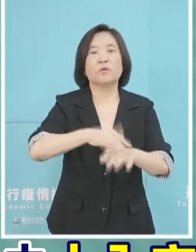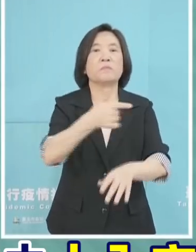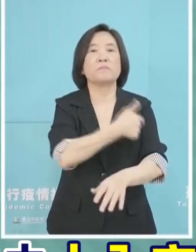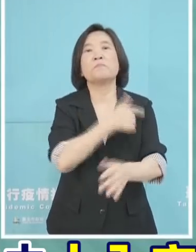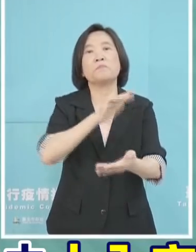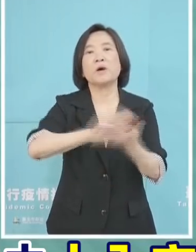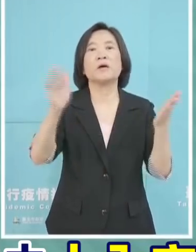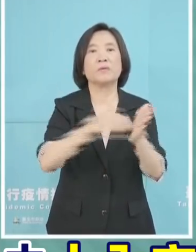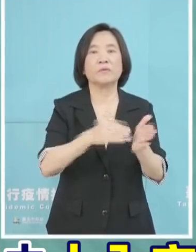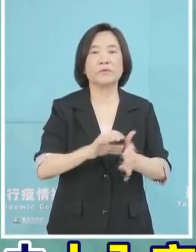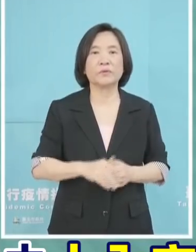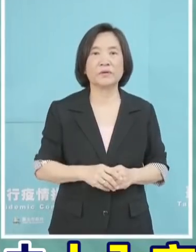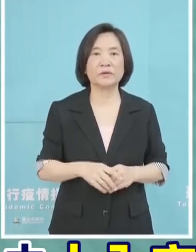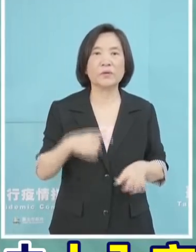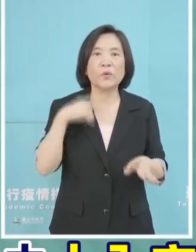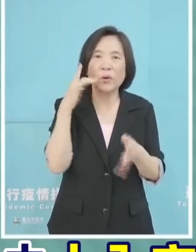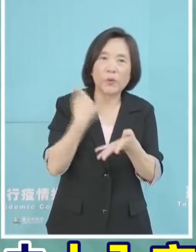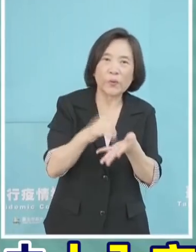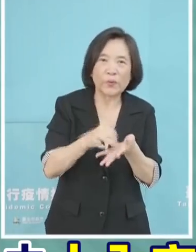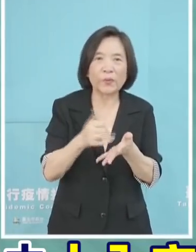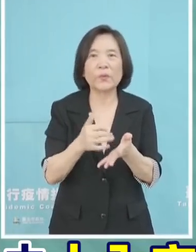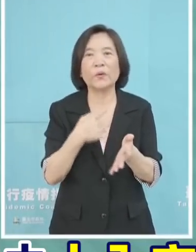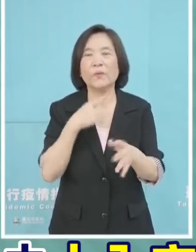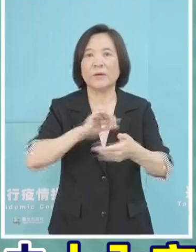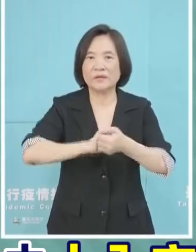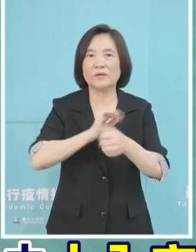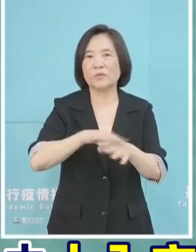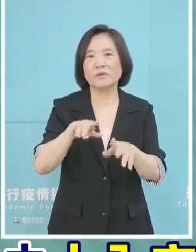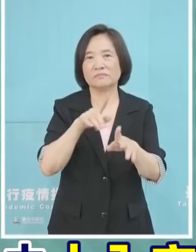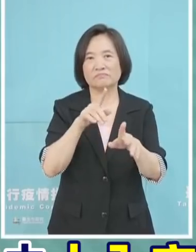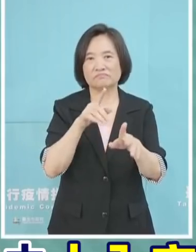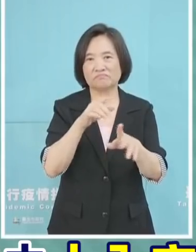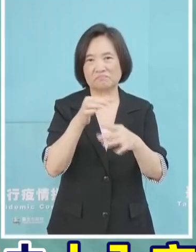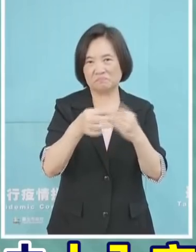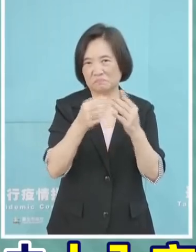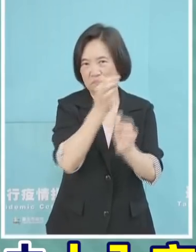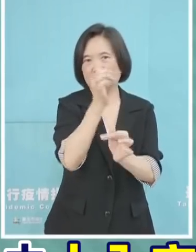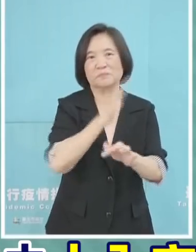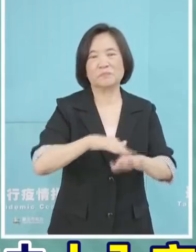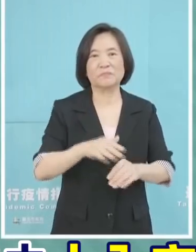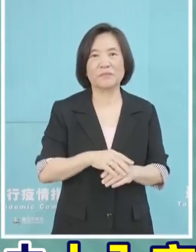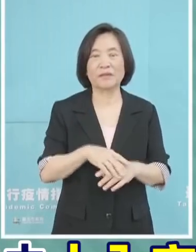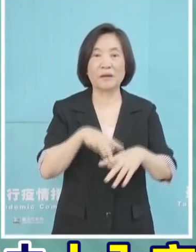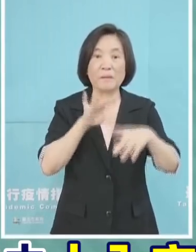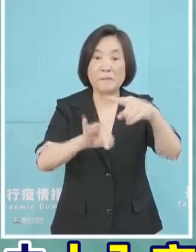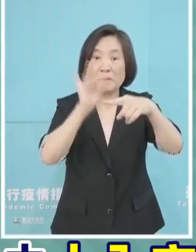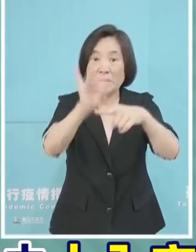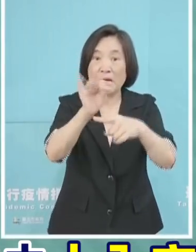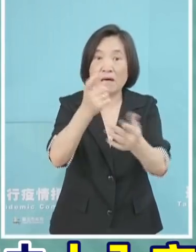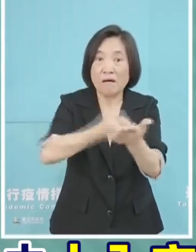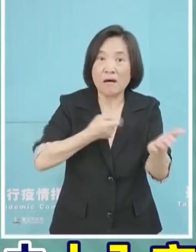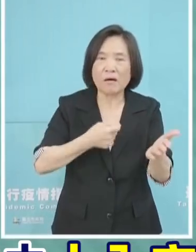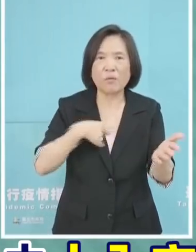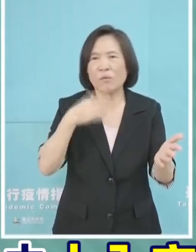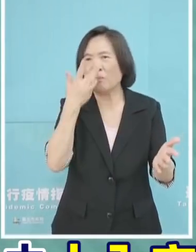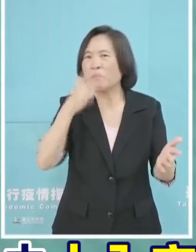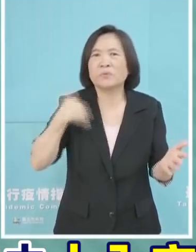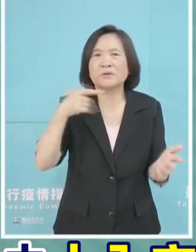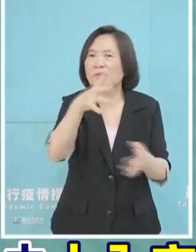的成本效益最高的方式把它打完。所以说那个发下来的疫苗都100%会打完，你知道，所以就不懂那